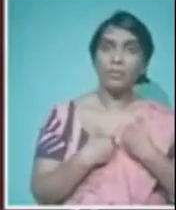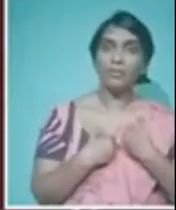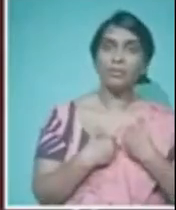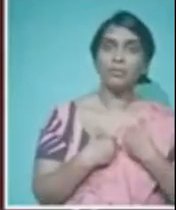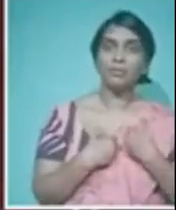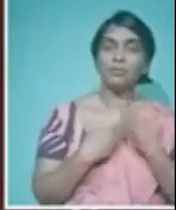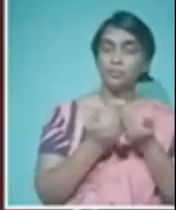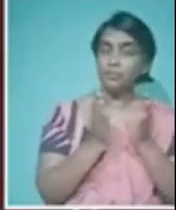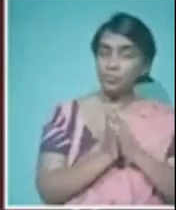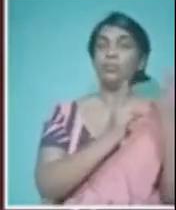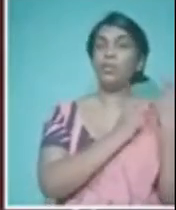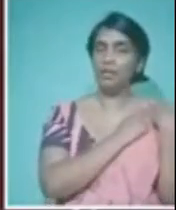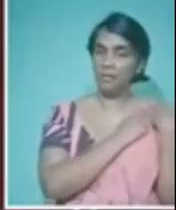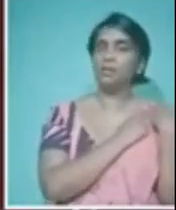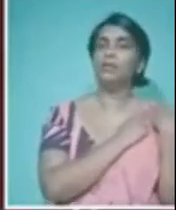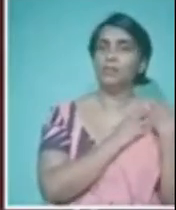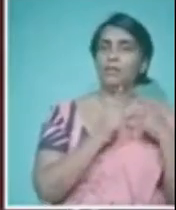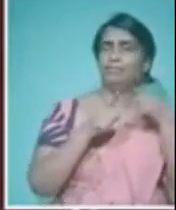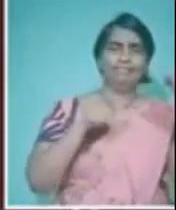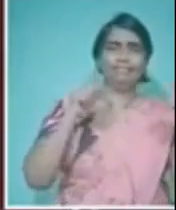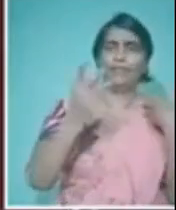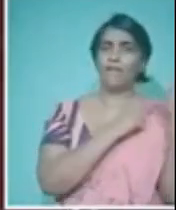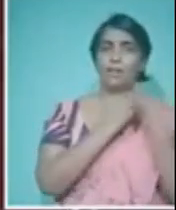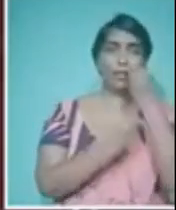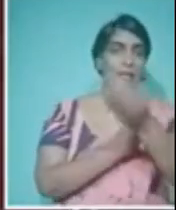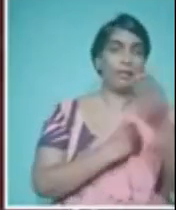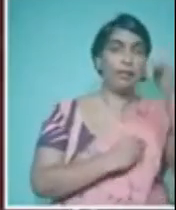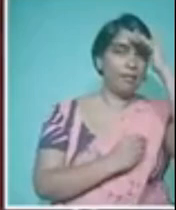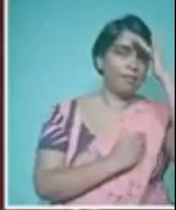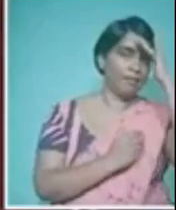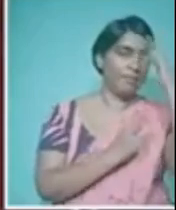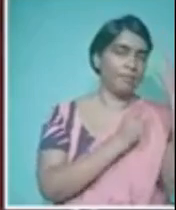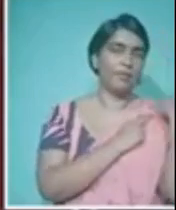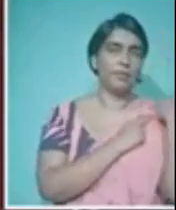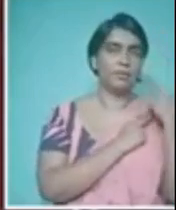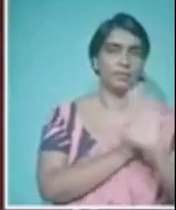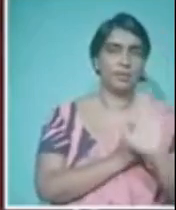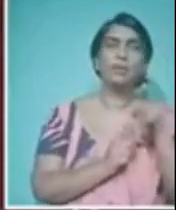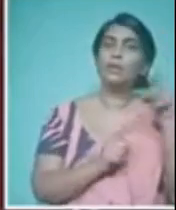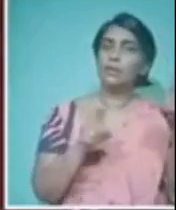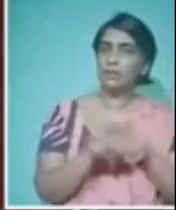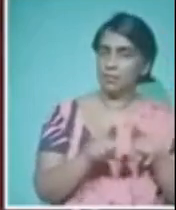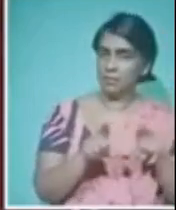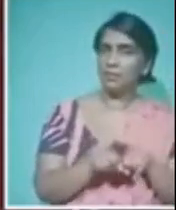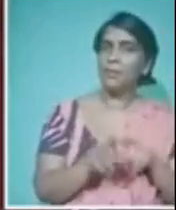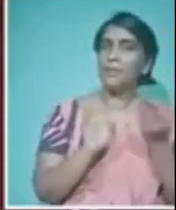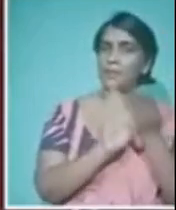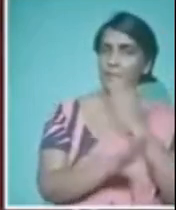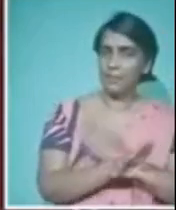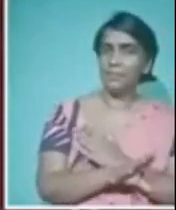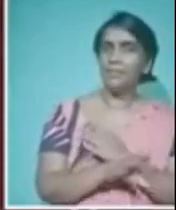වගේ තමන්ට ලැබිච්ච වගකීම අනිත් අයට පැවරීම නෙමෙයි නායකයාගේ වගකීම වෙන්නේ ඒ වගේම එතුමා පෞගේ